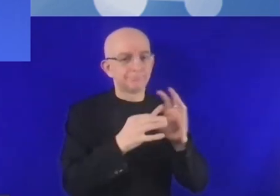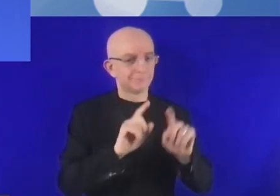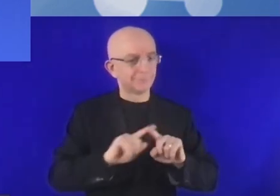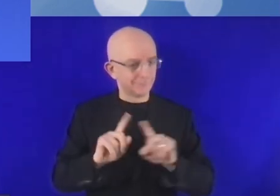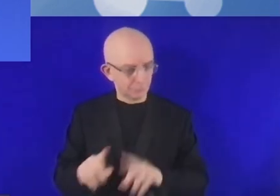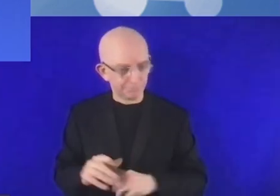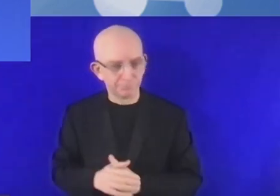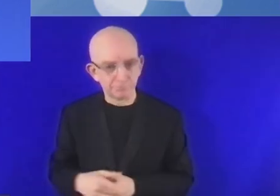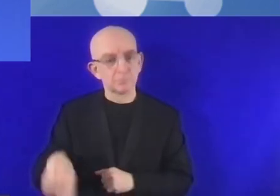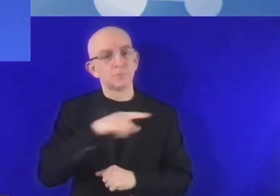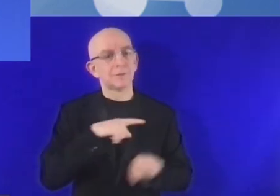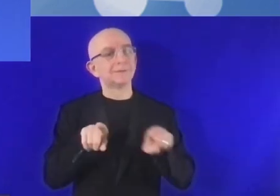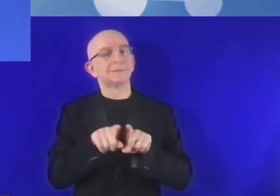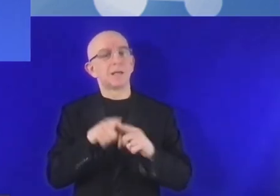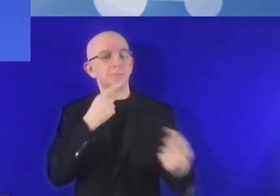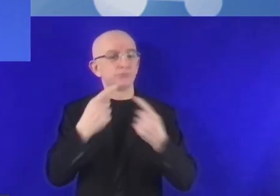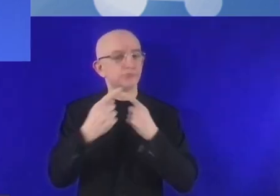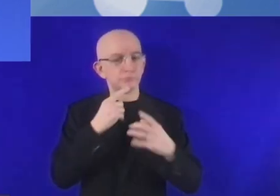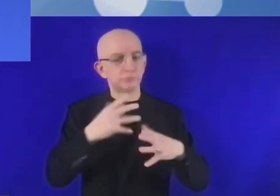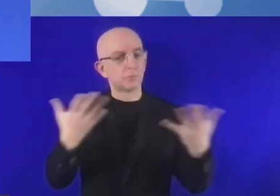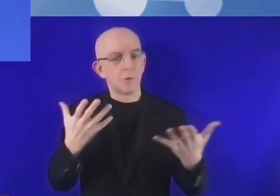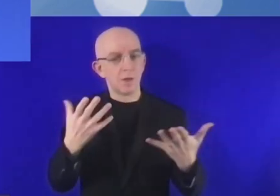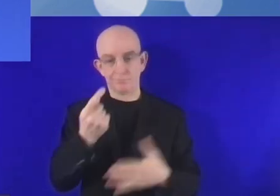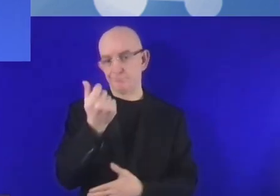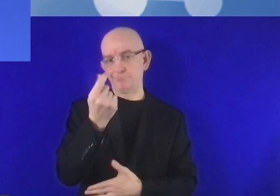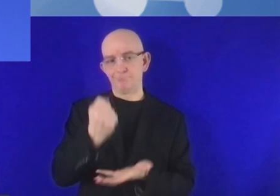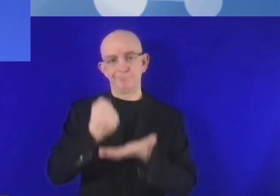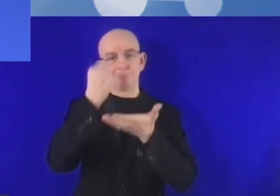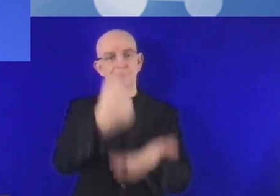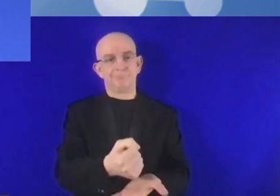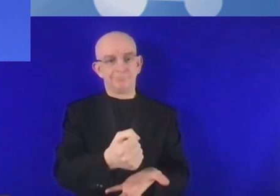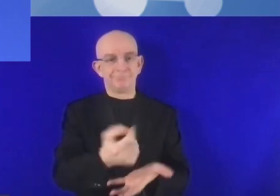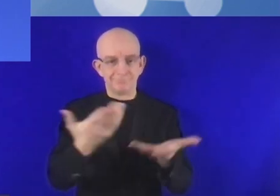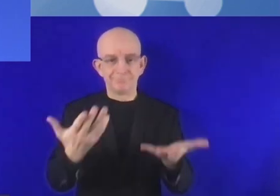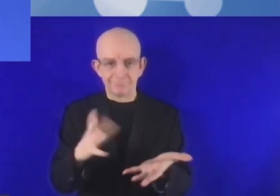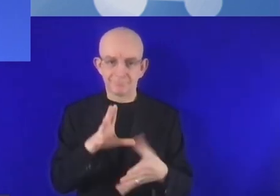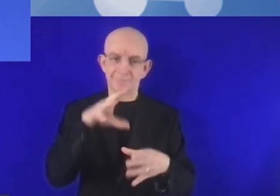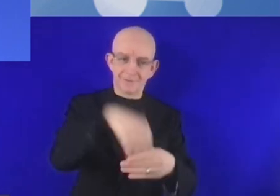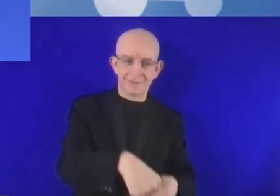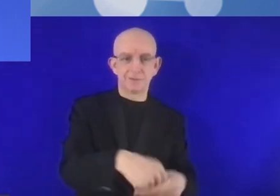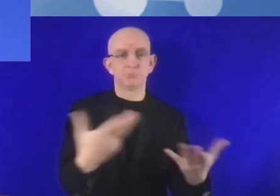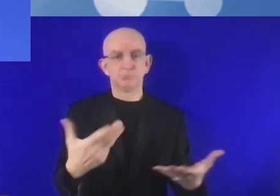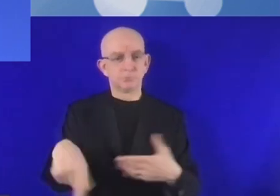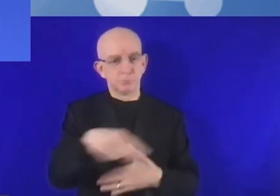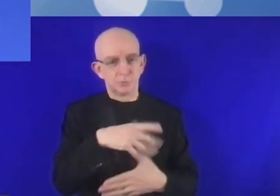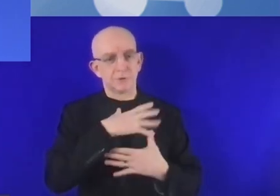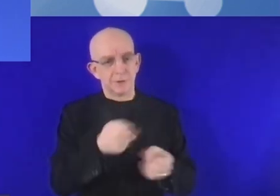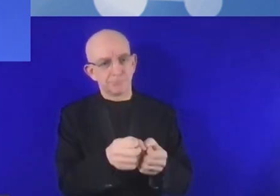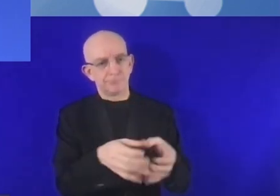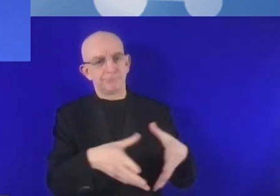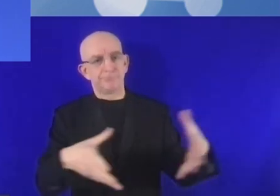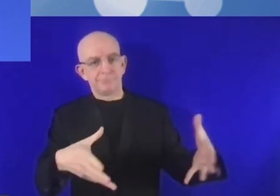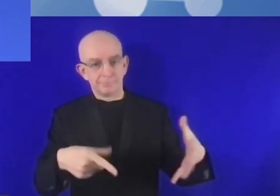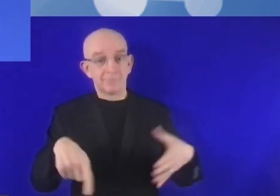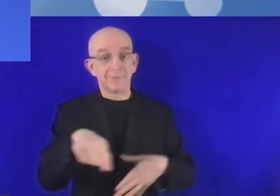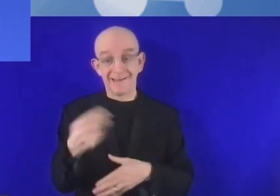wspierać, bo bez funduszy, bez inwestycji nie będzie to możliwe. Zarówno chodzi o małe firmy, o startupy,